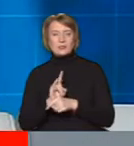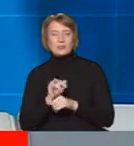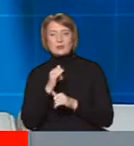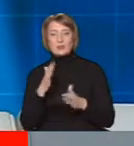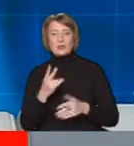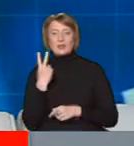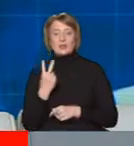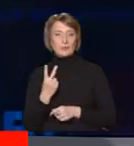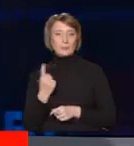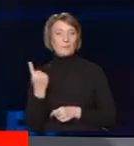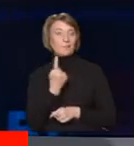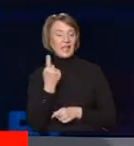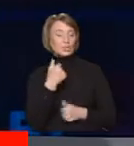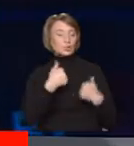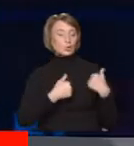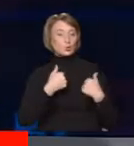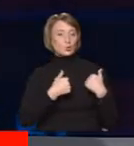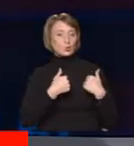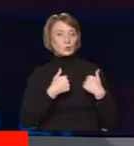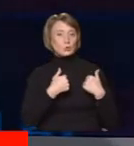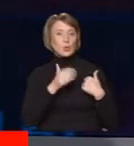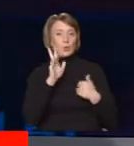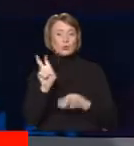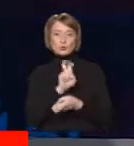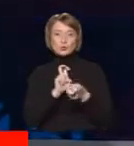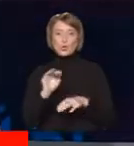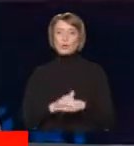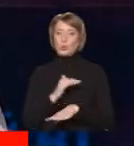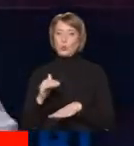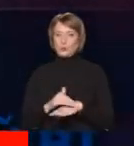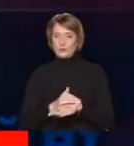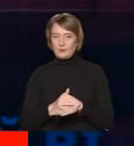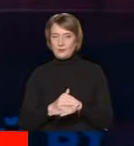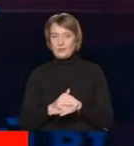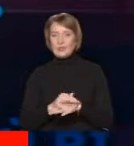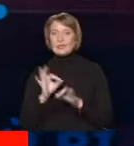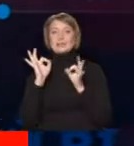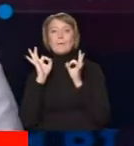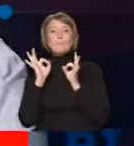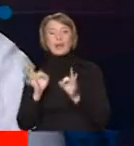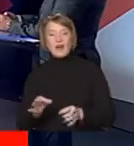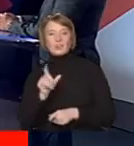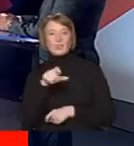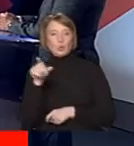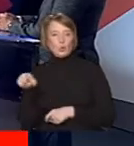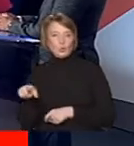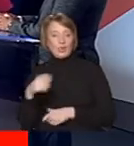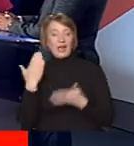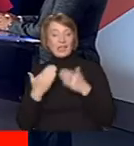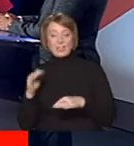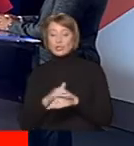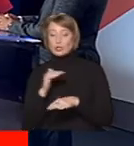два тури. В першому турі треба шукати добро, в першому турі треба голосувати за правильних, власне кажучи, людей. А якщо це добро